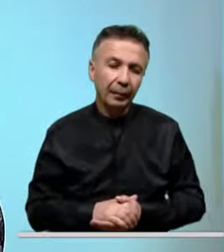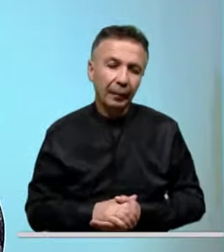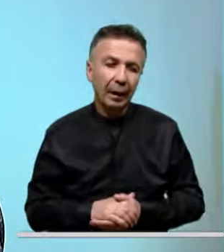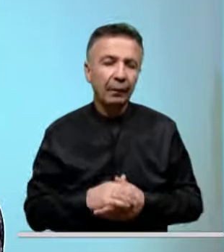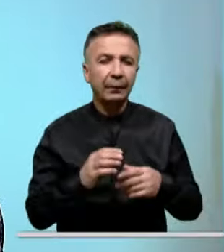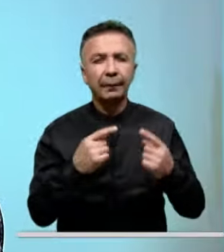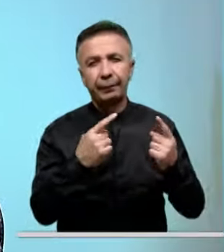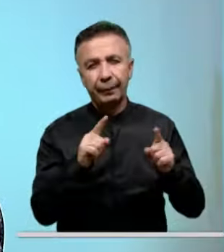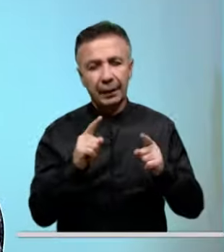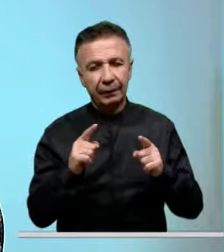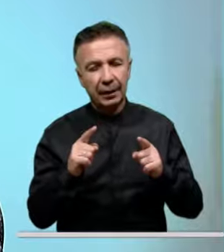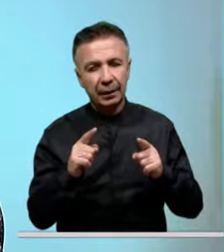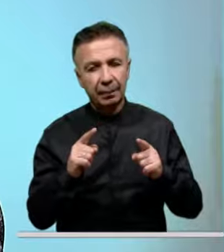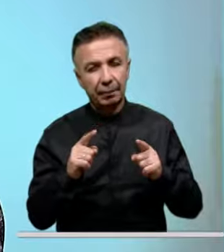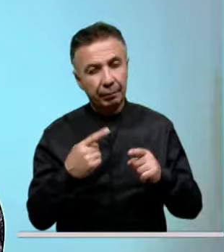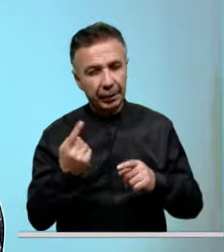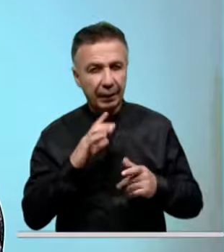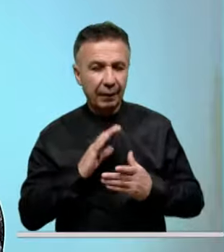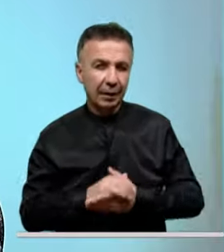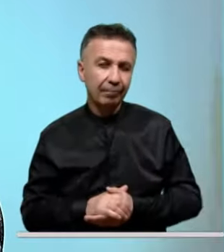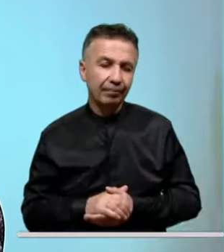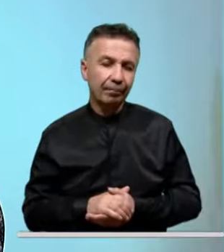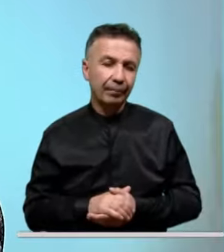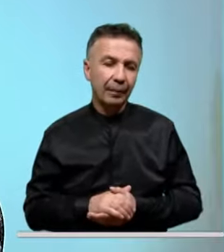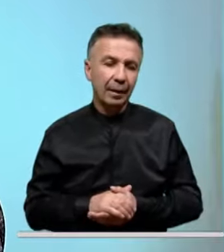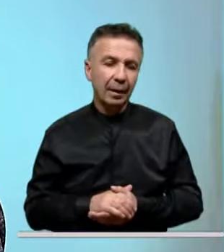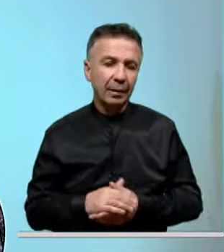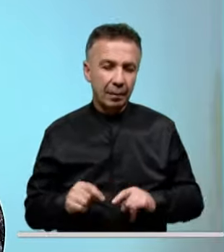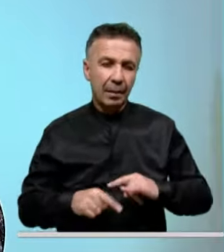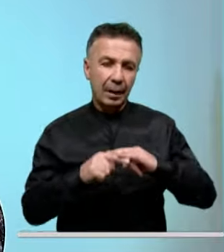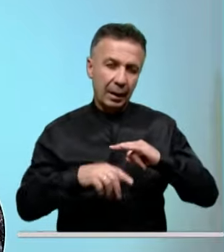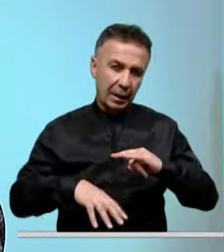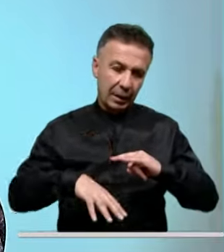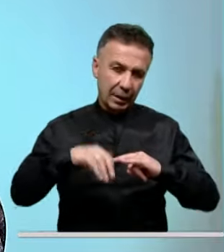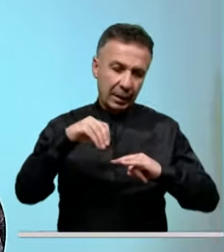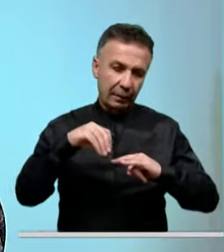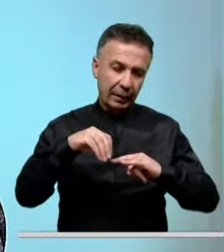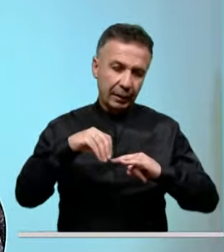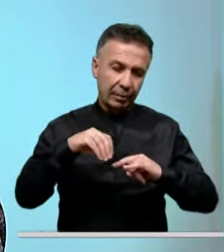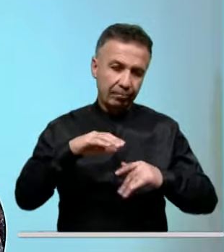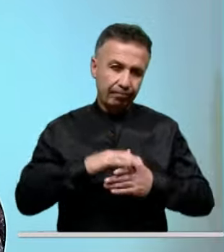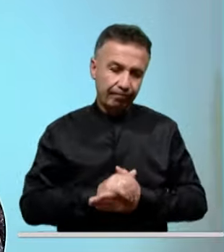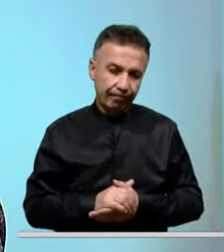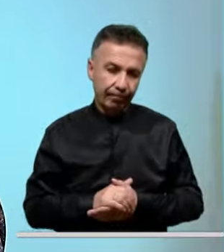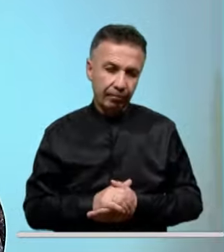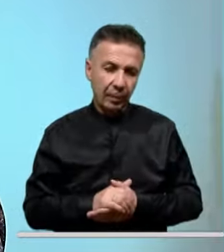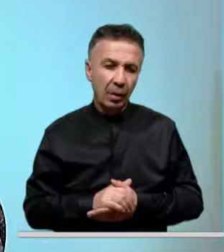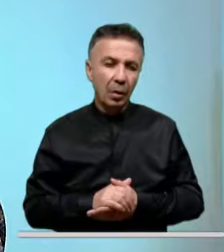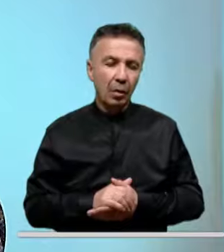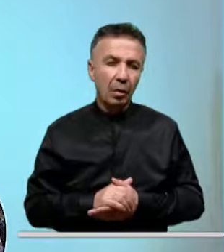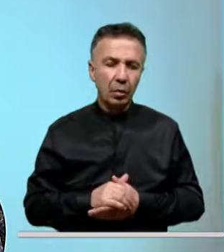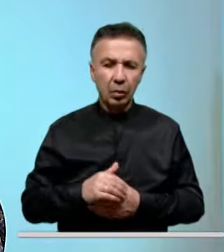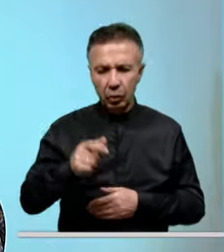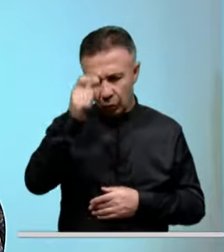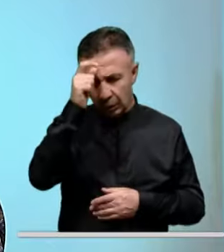farklı bir uygulamaya geçildi. Bakın, hac Arafat'tır malumunuz. Ülkemizde sıraya giriyoruz,